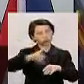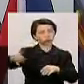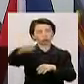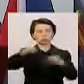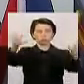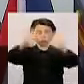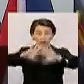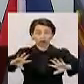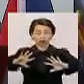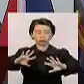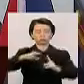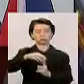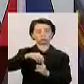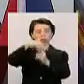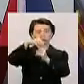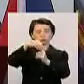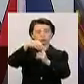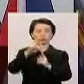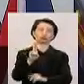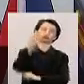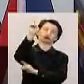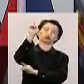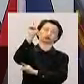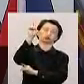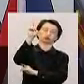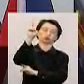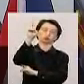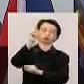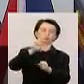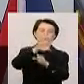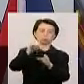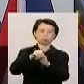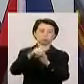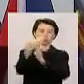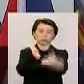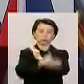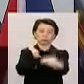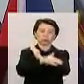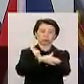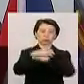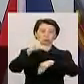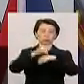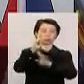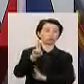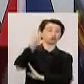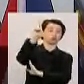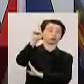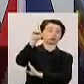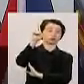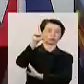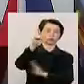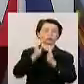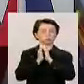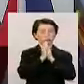ASEAN, khususnya di utara, yang melibatkan negara-negara jiran di kita yang di utara,